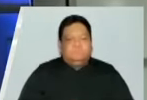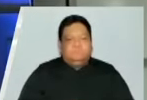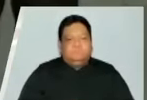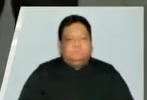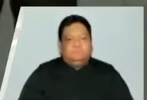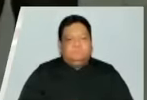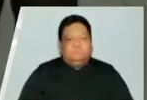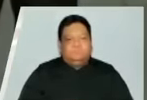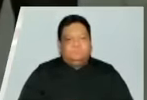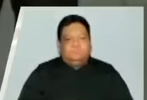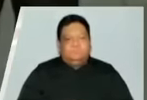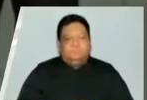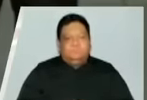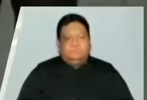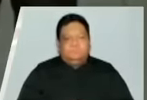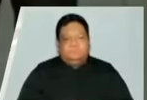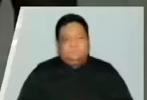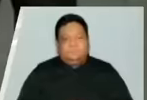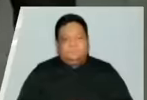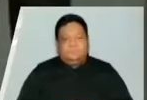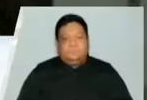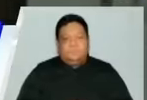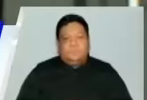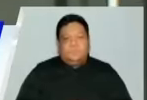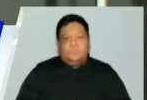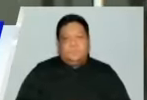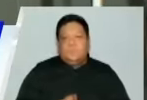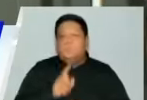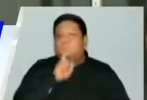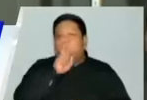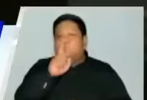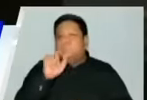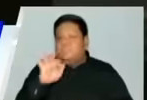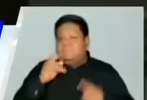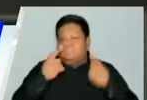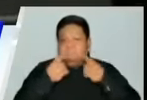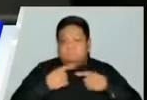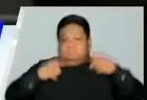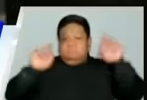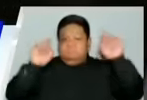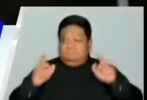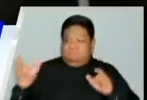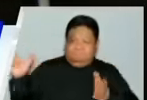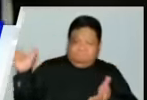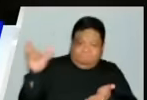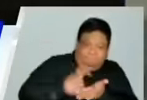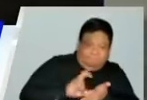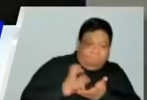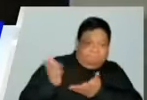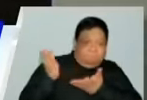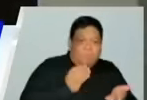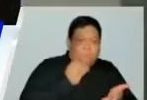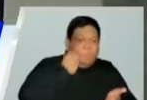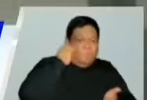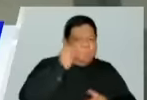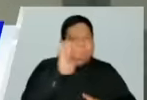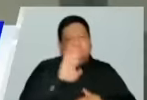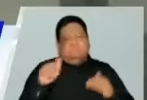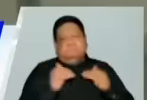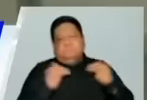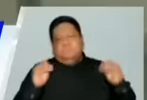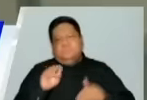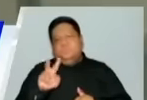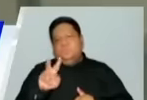Kung matutuloy, katumbas ng 220 billion pesos ang halaga ng investment deals na may uuwi ni Pangulong Bongbong Marcos sa kanyang pagbisita dito sa Berlin,